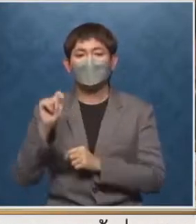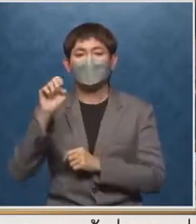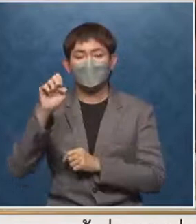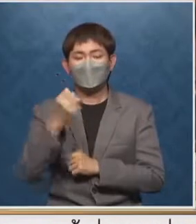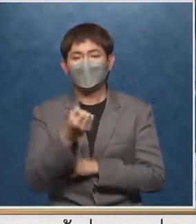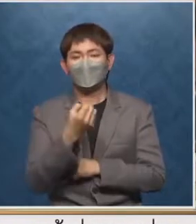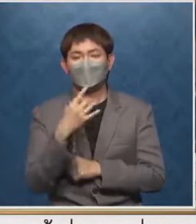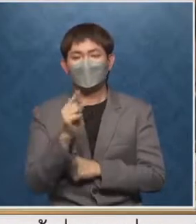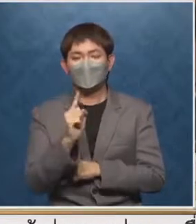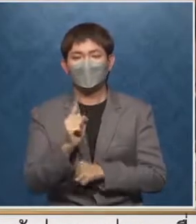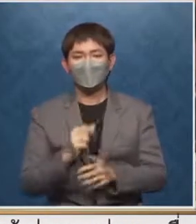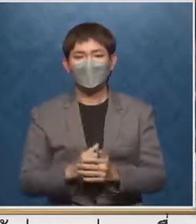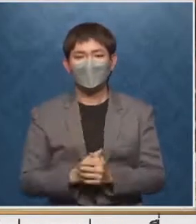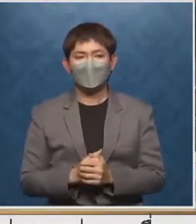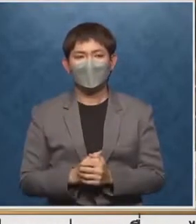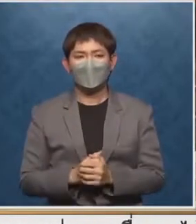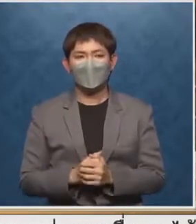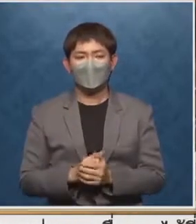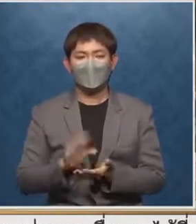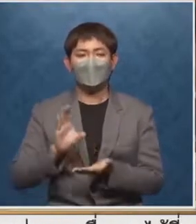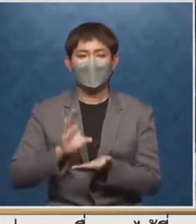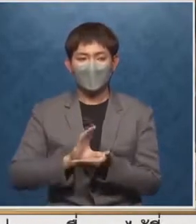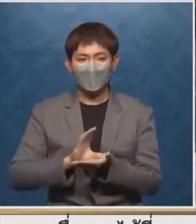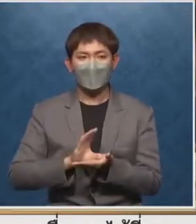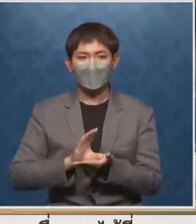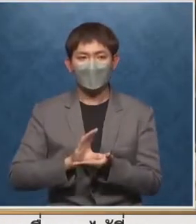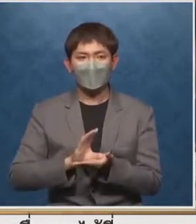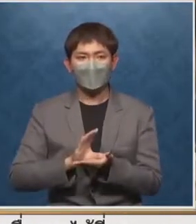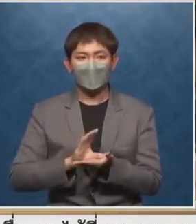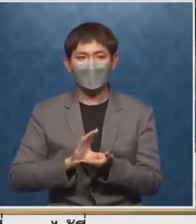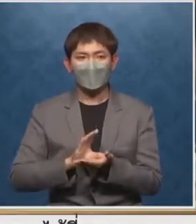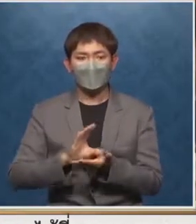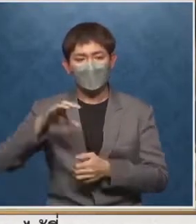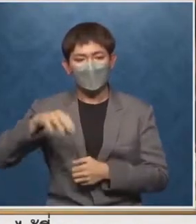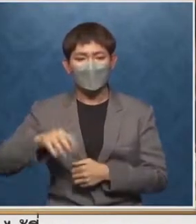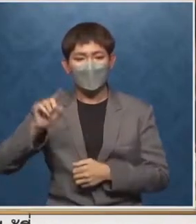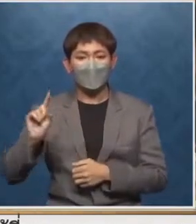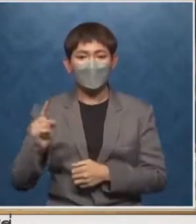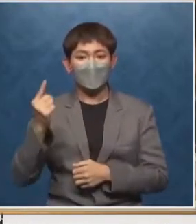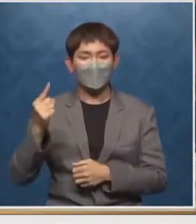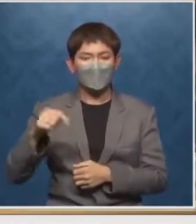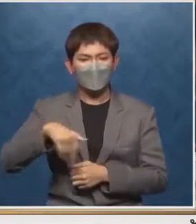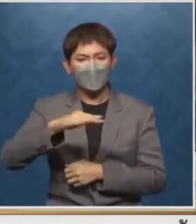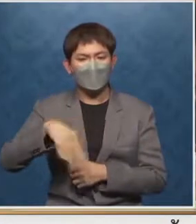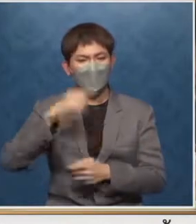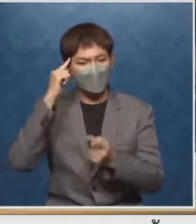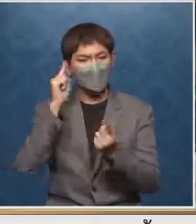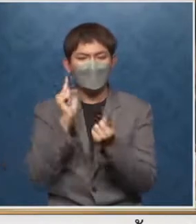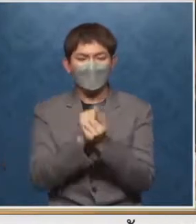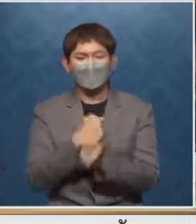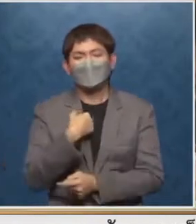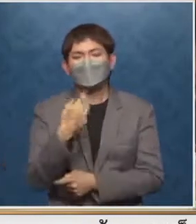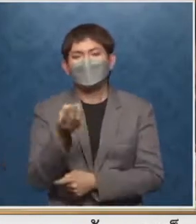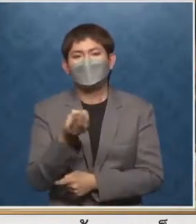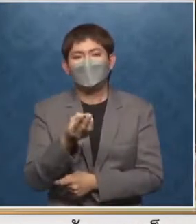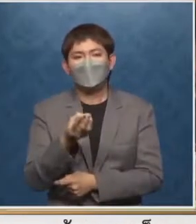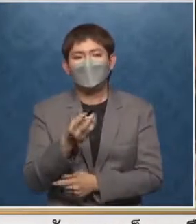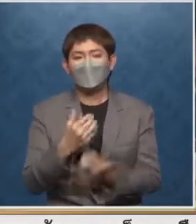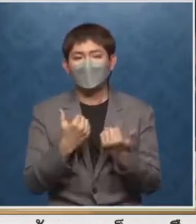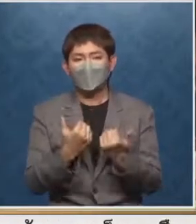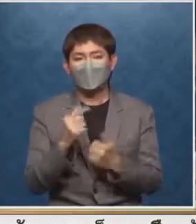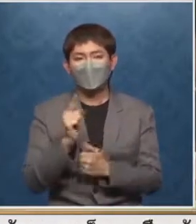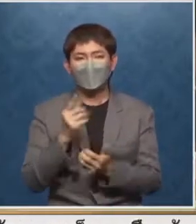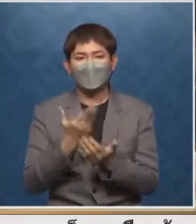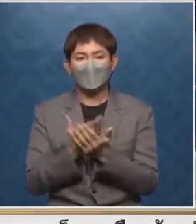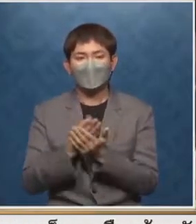บอกว่ากองทุนเป็นหน่วยงานใหม่ที่ยังเป็นที่รู้จักน้อยนะครับซึ่งอันนี้กองทุ